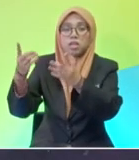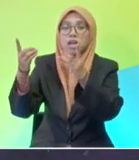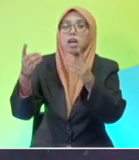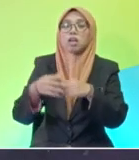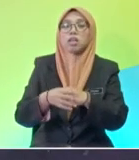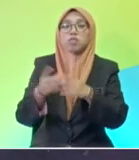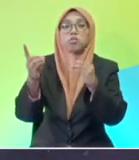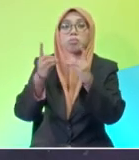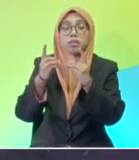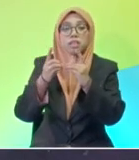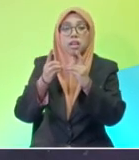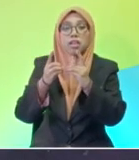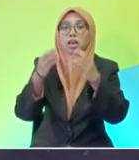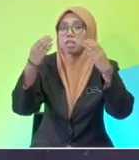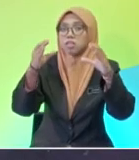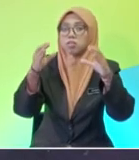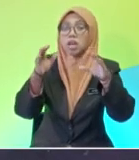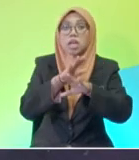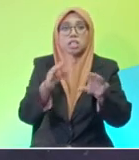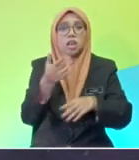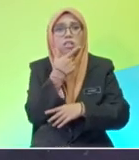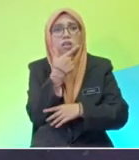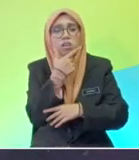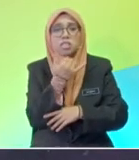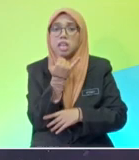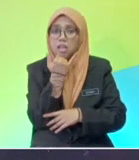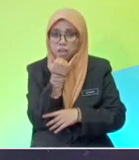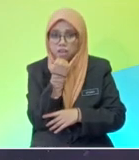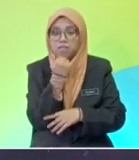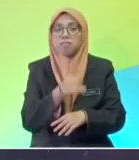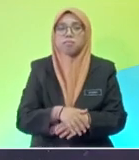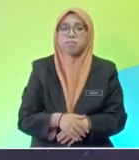jangan ketawa ataupun Jangan biarkan kan